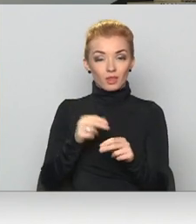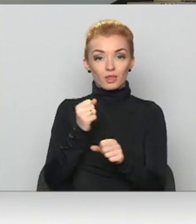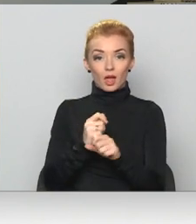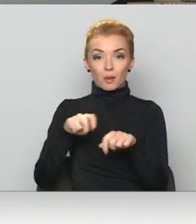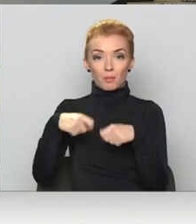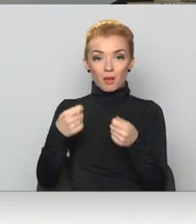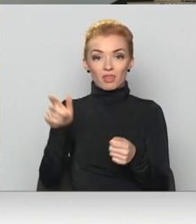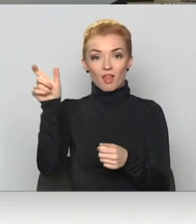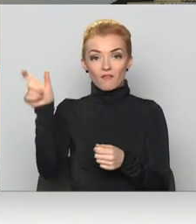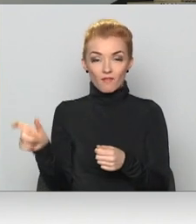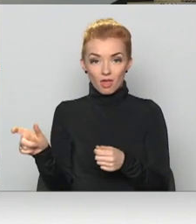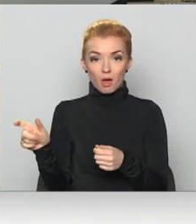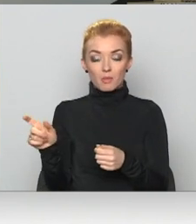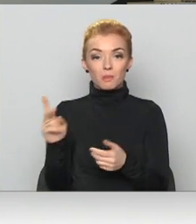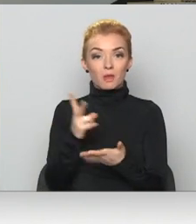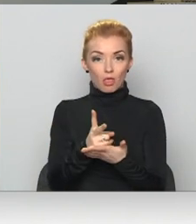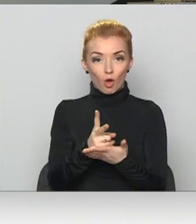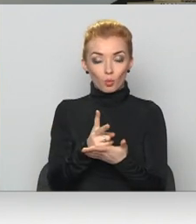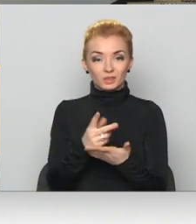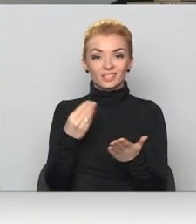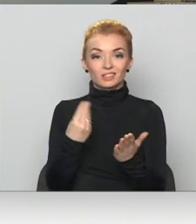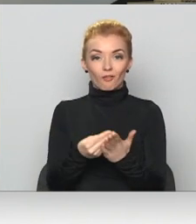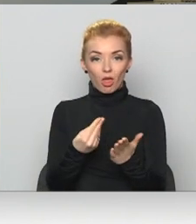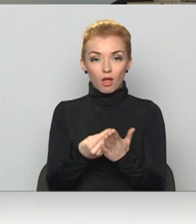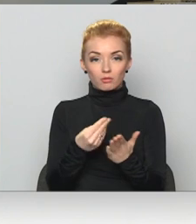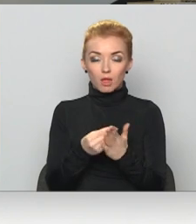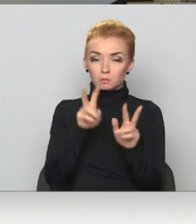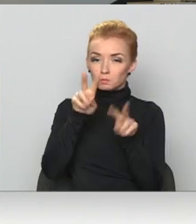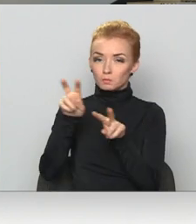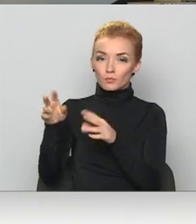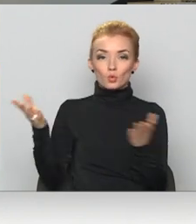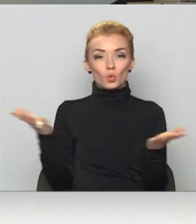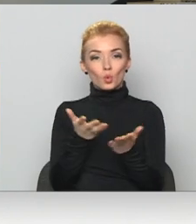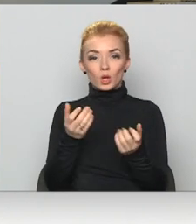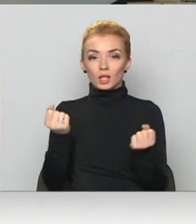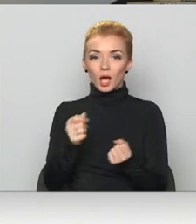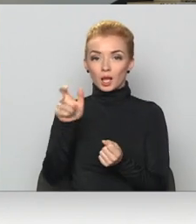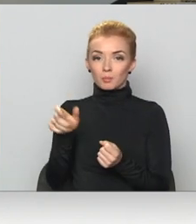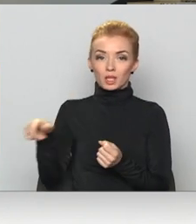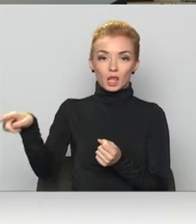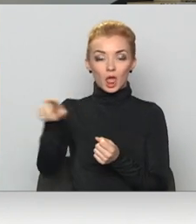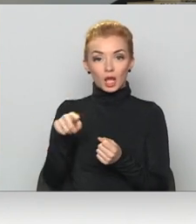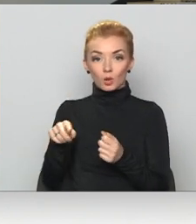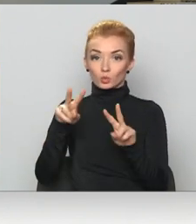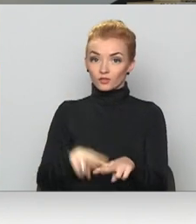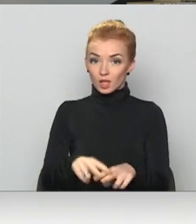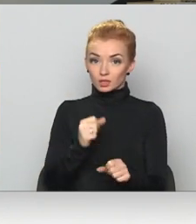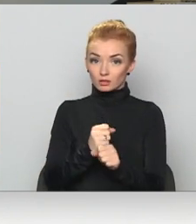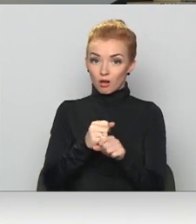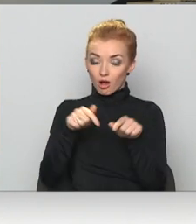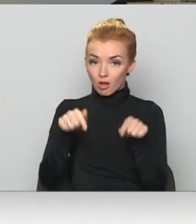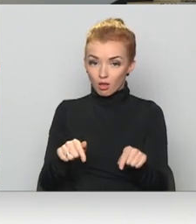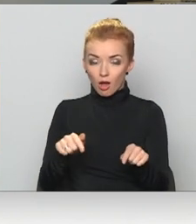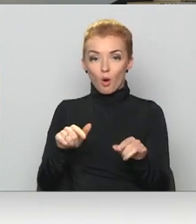tiesības, bet pienākums izvērtēt, kuri ir tie darbinieki, kam obligāti ir jāstrādā klātienē un